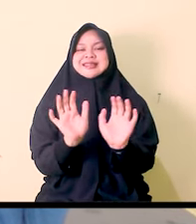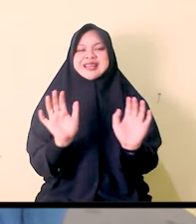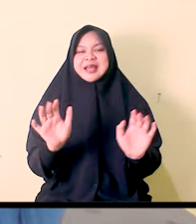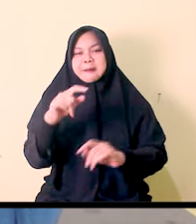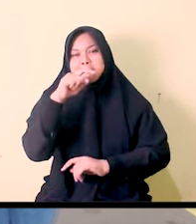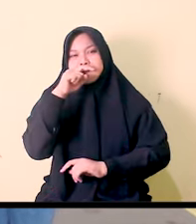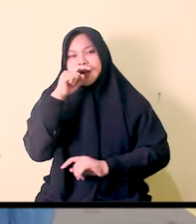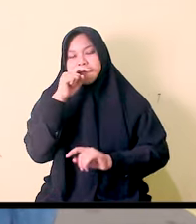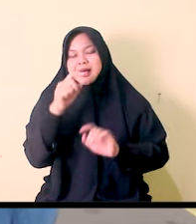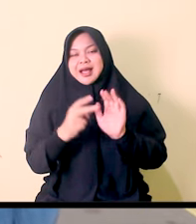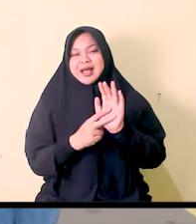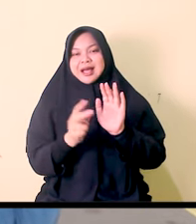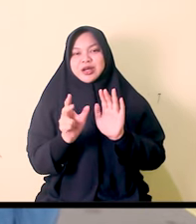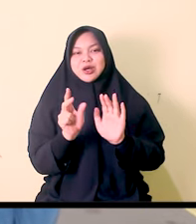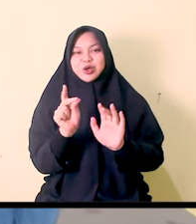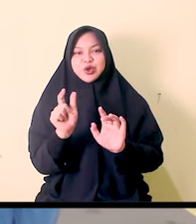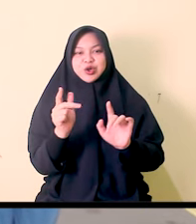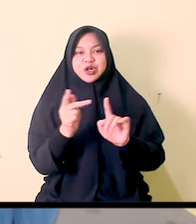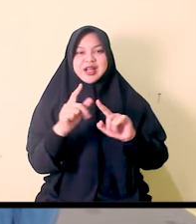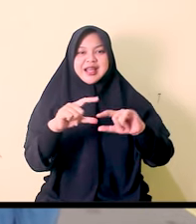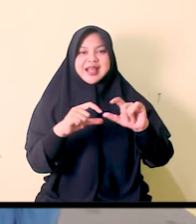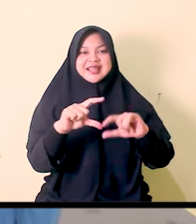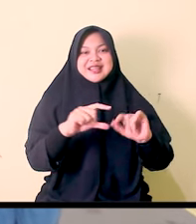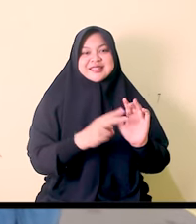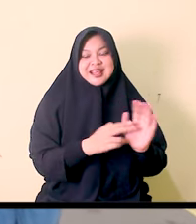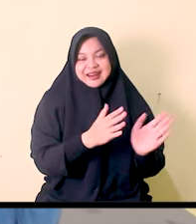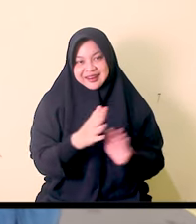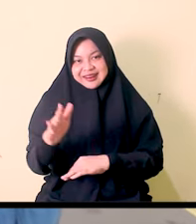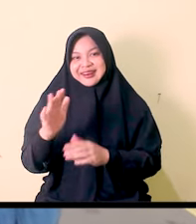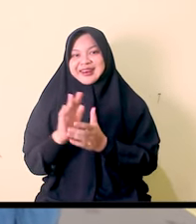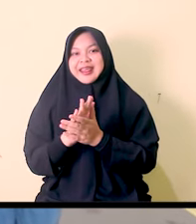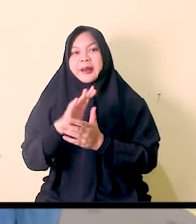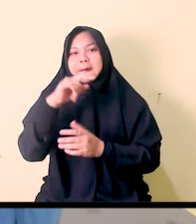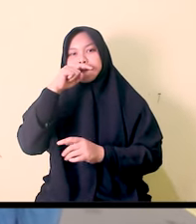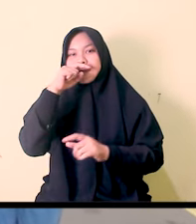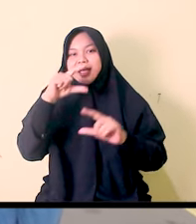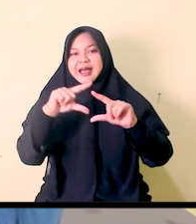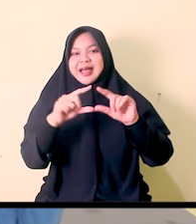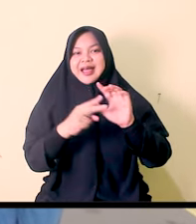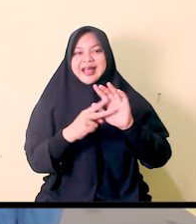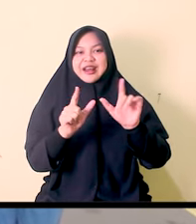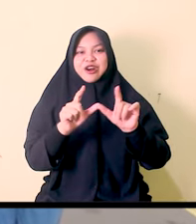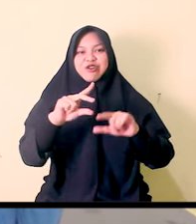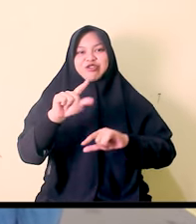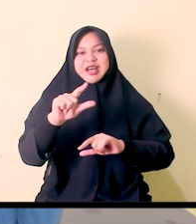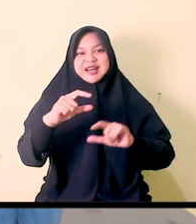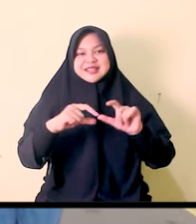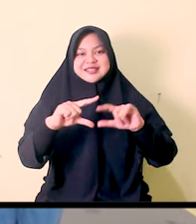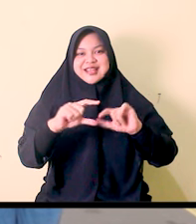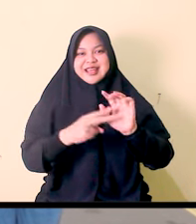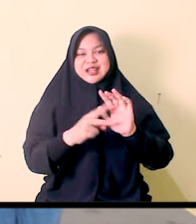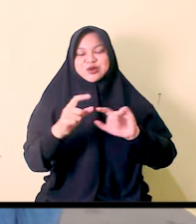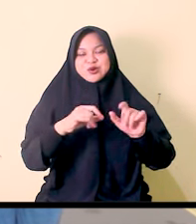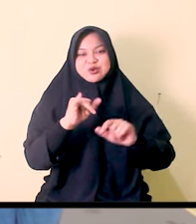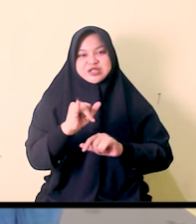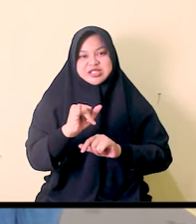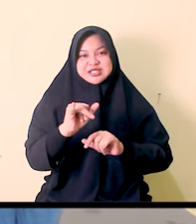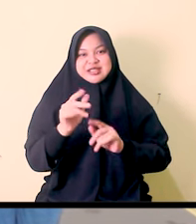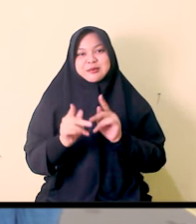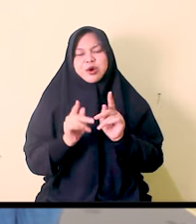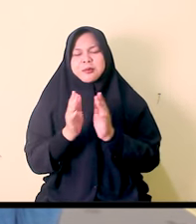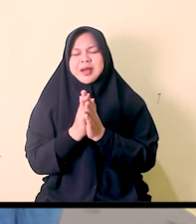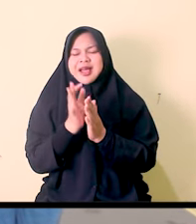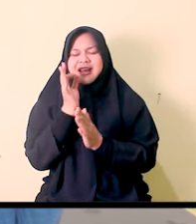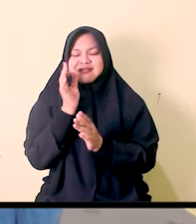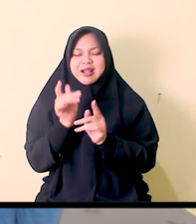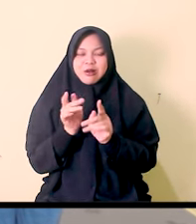kasih banyak kepada bapak Nur Hasan dan juga Mas Anwar Sanusi mohon maaf apabila dari awal hingga akhir